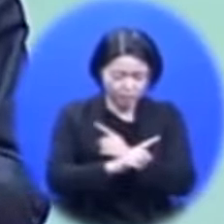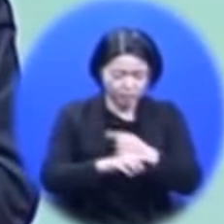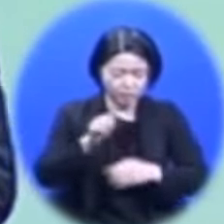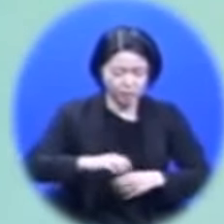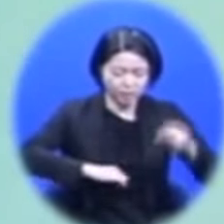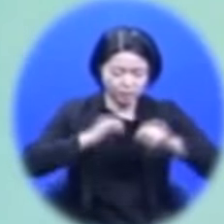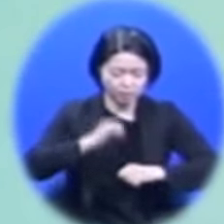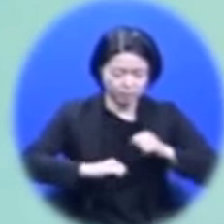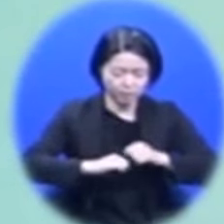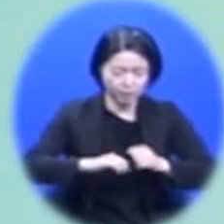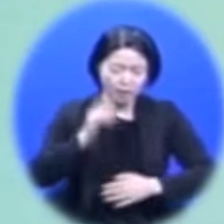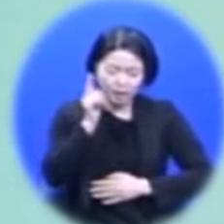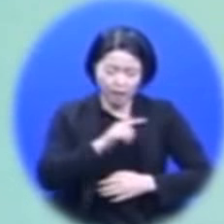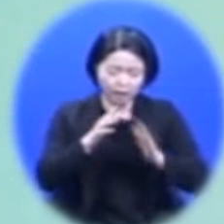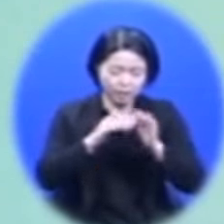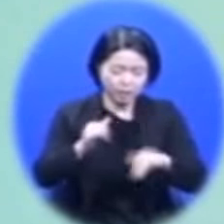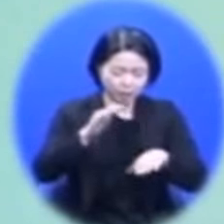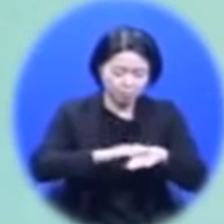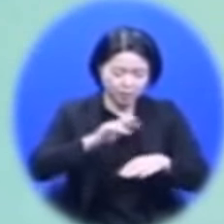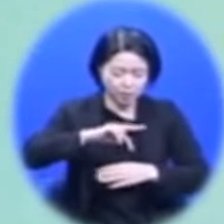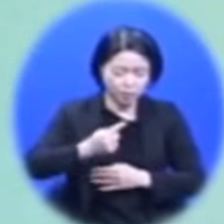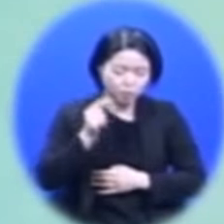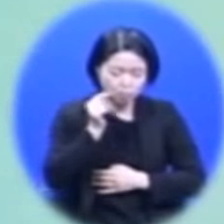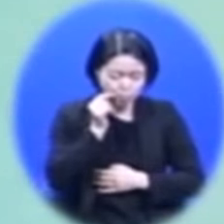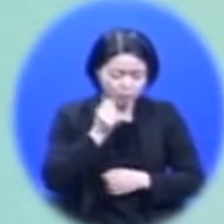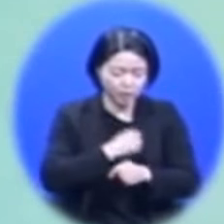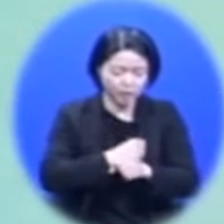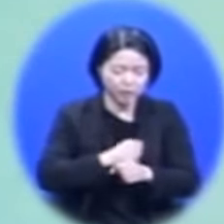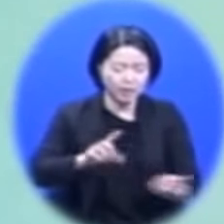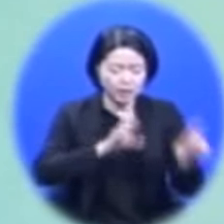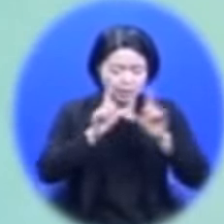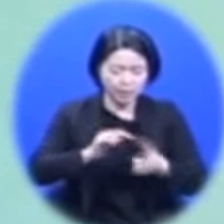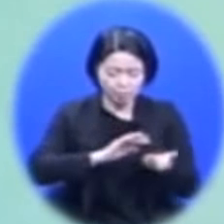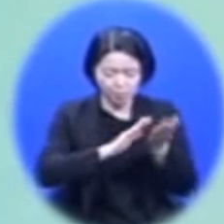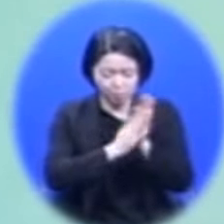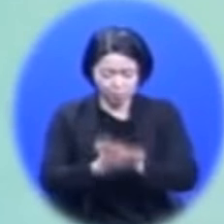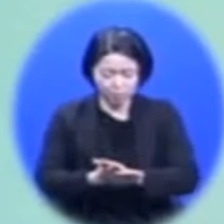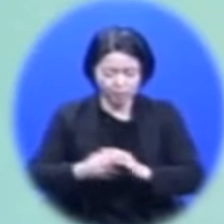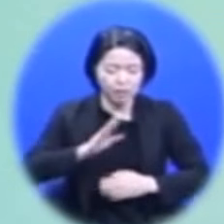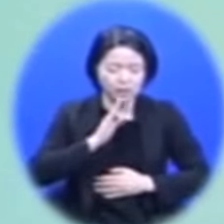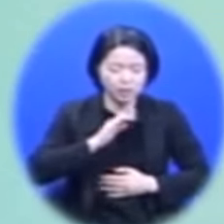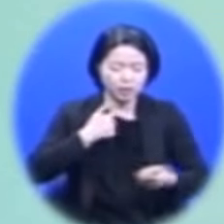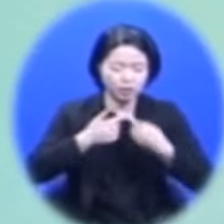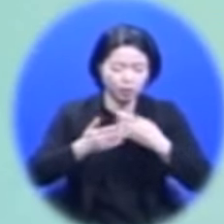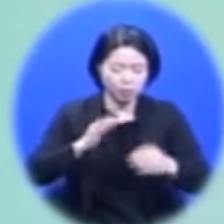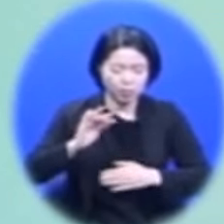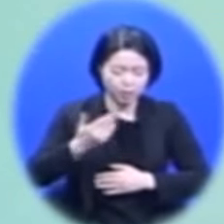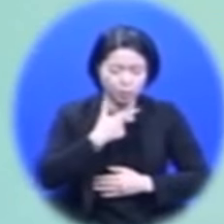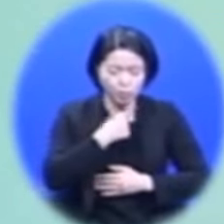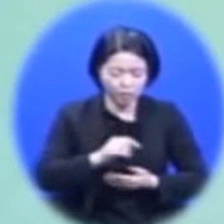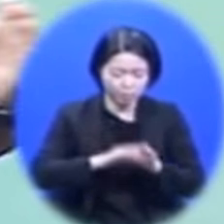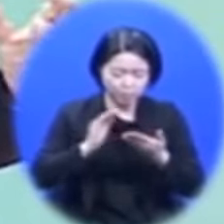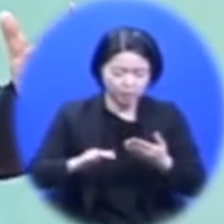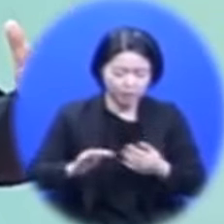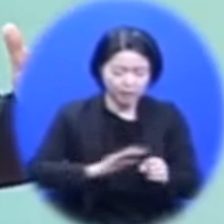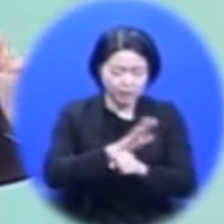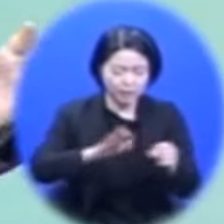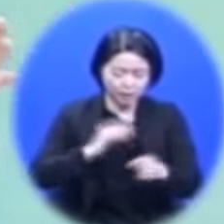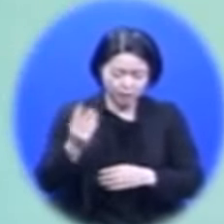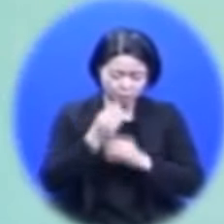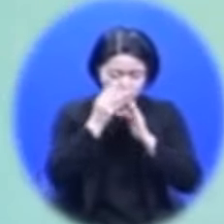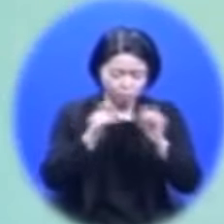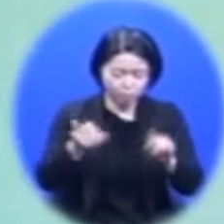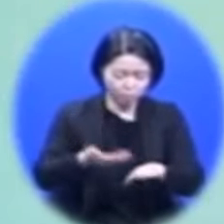역사, 악한 자가 만지지도 못하는 삶의 변화를 실제로 경험하기 원합니다. 사랑하는 성도들